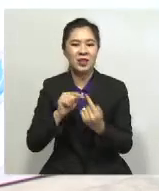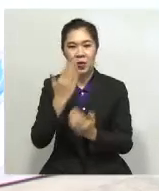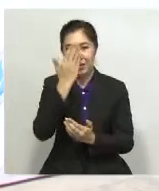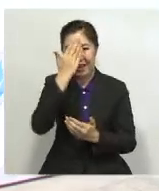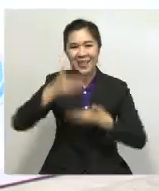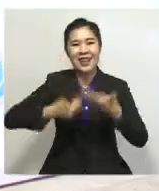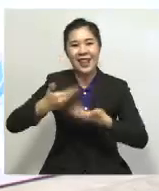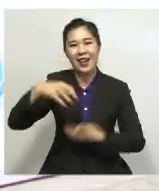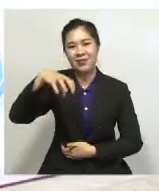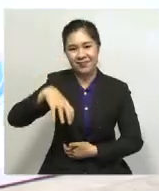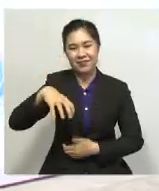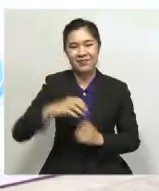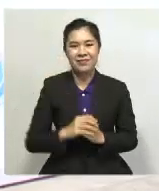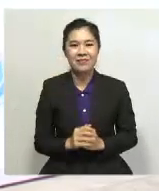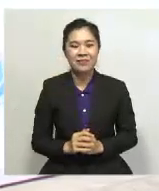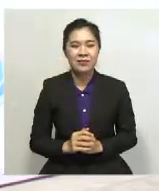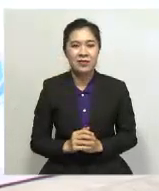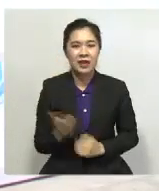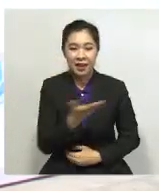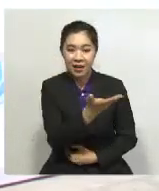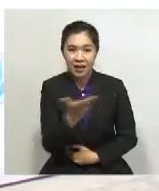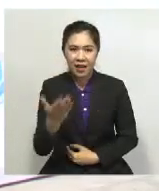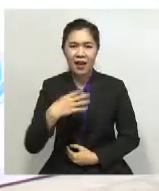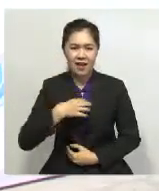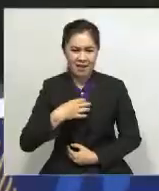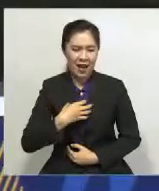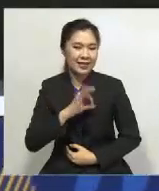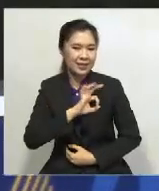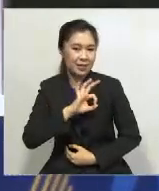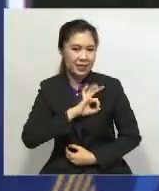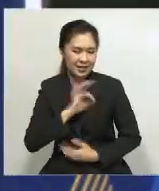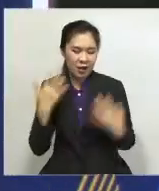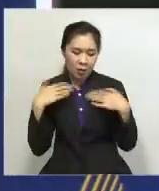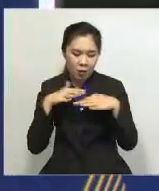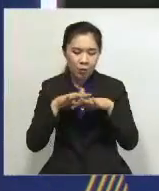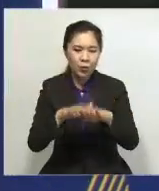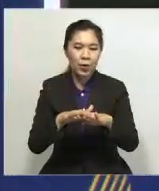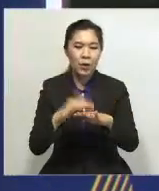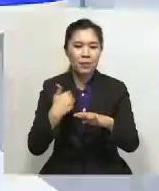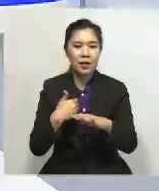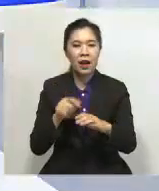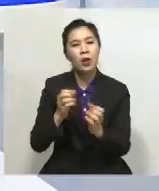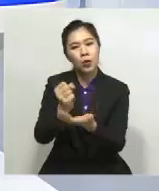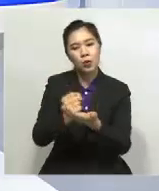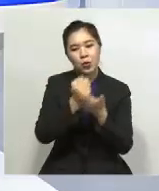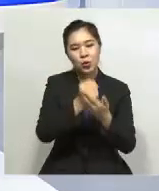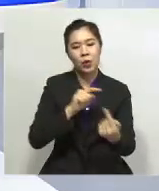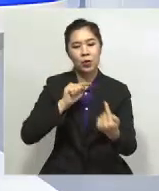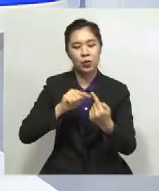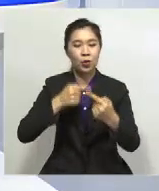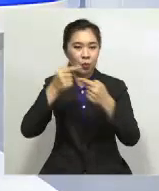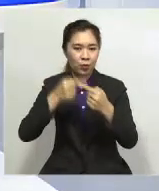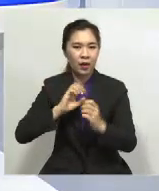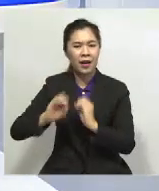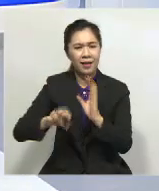าตลาดซันพลาซ่านะครับดังนั้นถ้าเกิดท่านใดนะครับอยากจะเป็นสมาชิกส่วนหนึ่งนะครับสามารถช่วยลดปริมาณขยะได้ด้วยและยัง